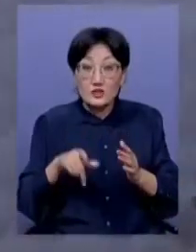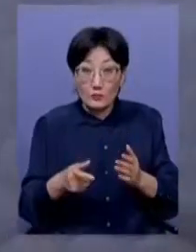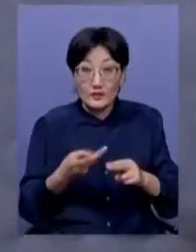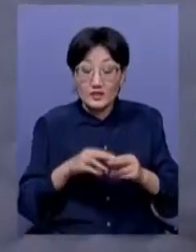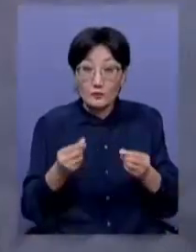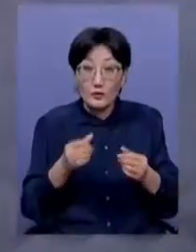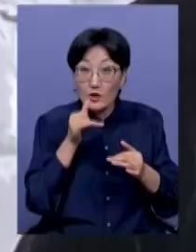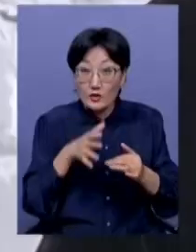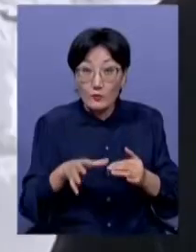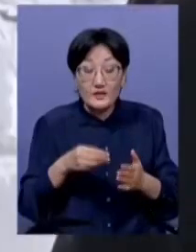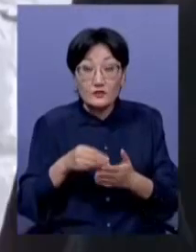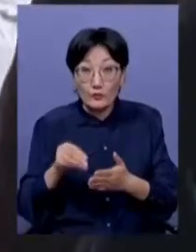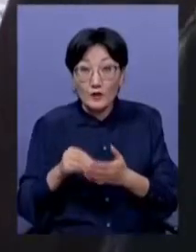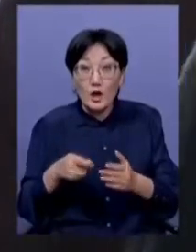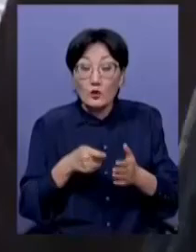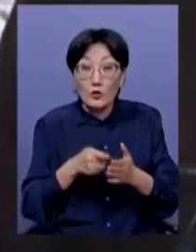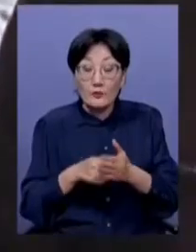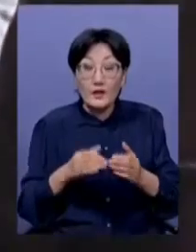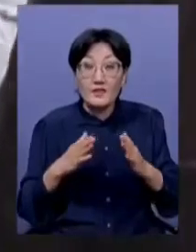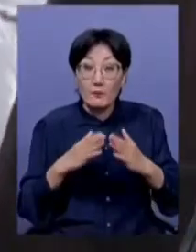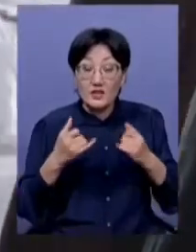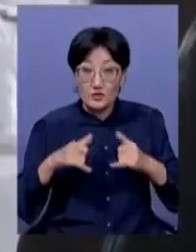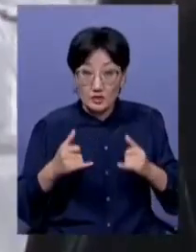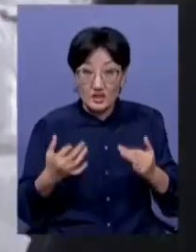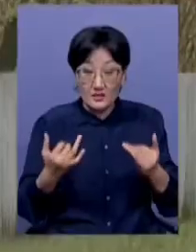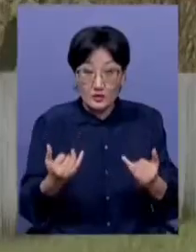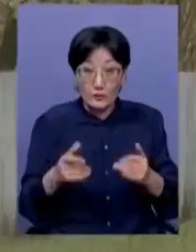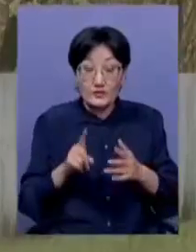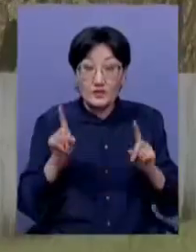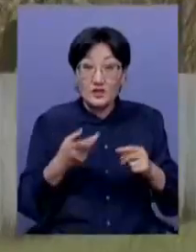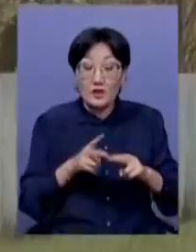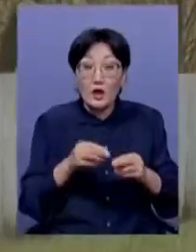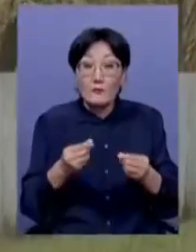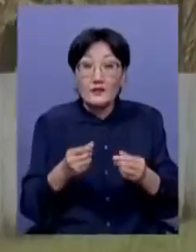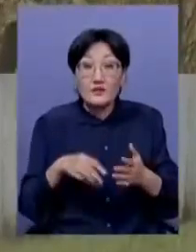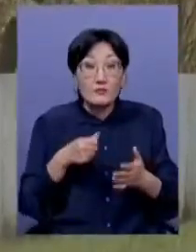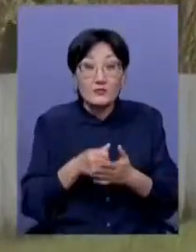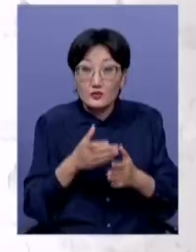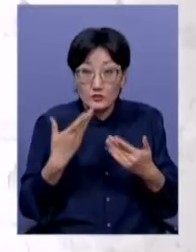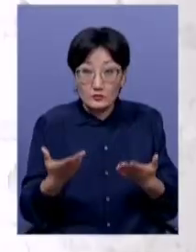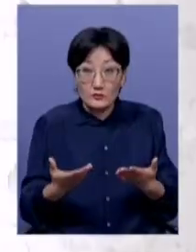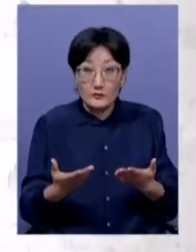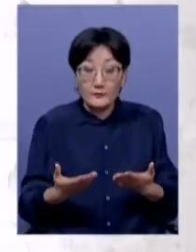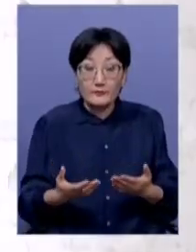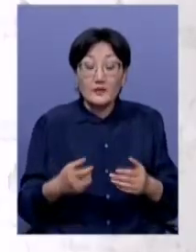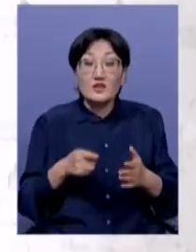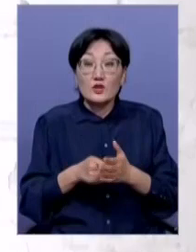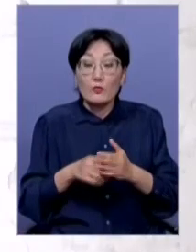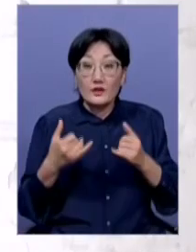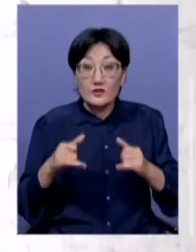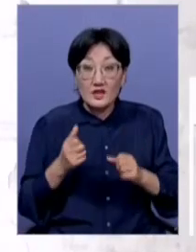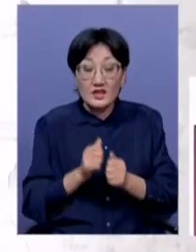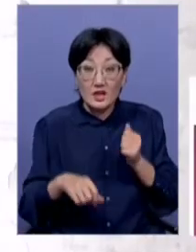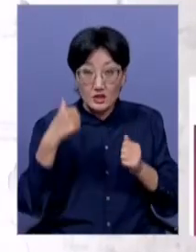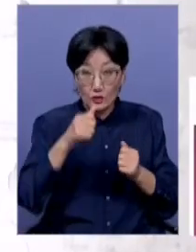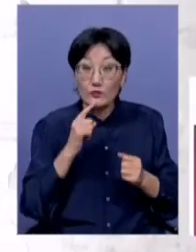эту сумму люди не могли даже купить корма для домашнего скота. А сейчас даже эти деньги перестали выплачивать. Держать хозяйство с каждым годом